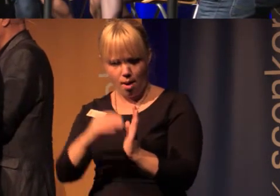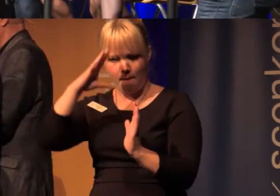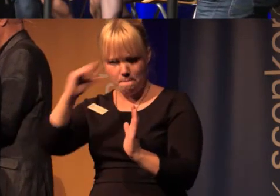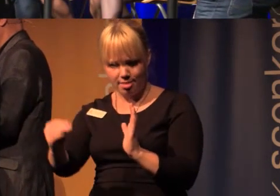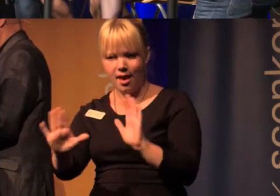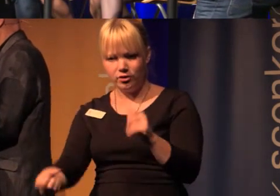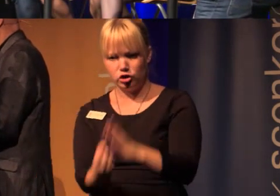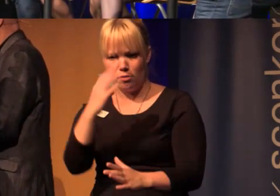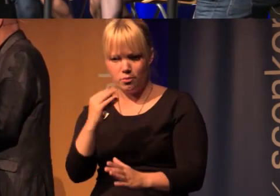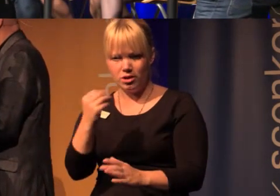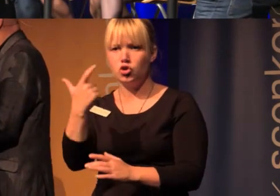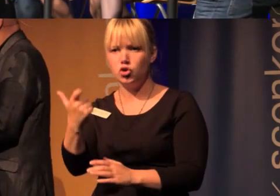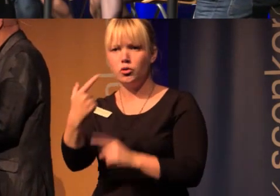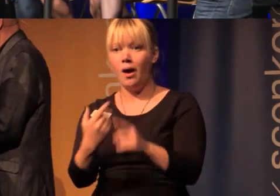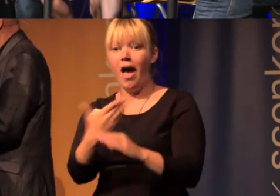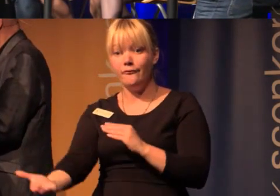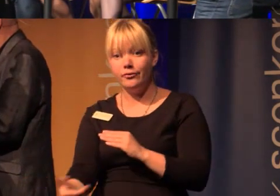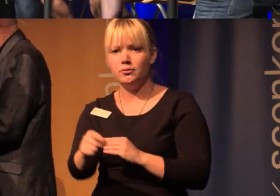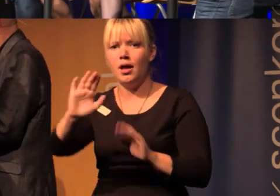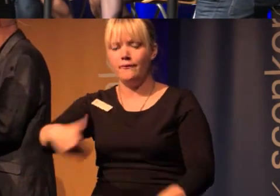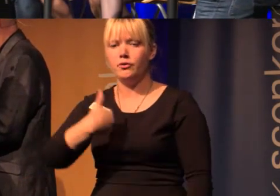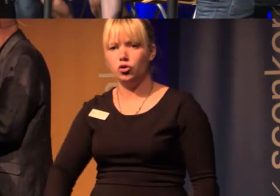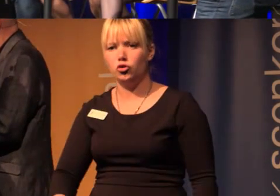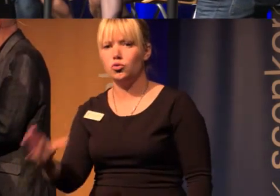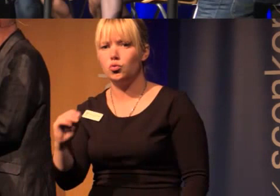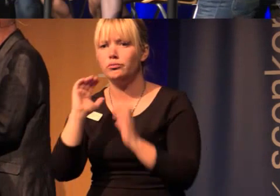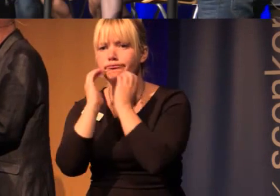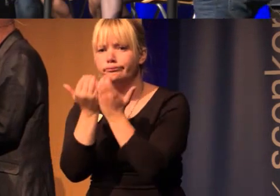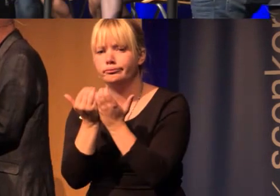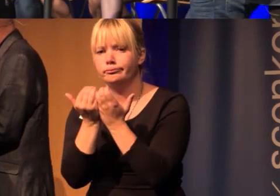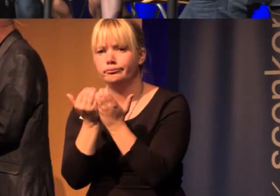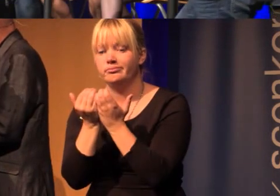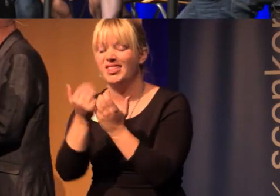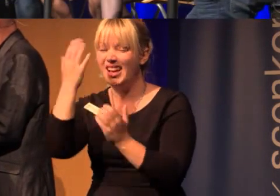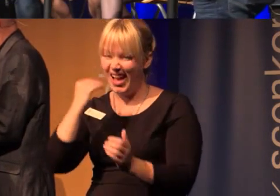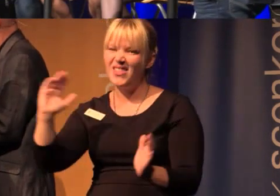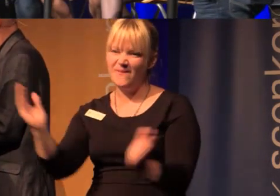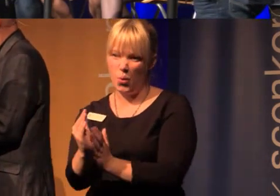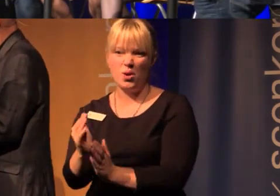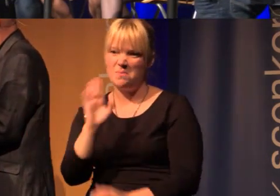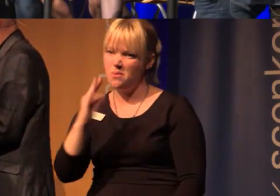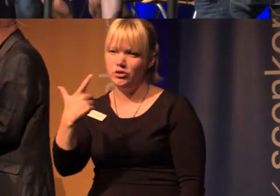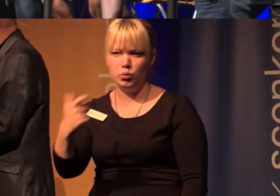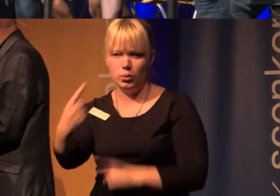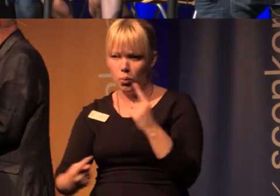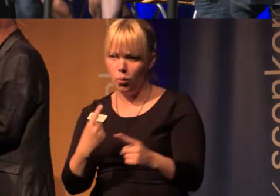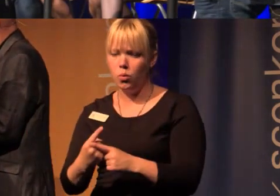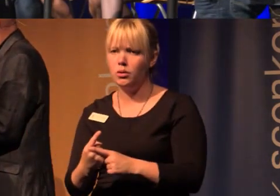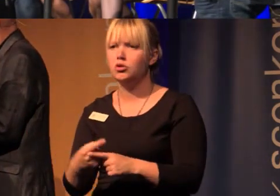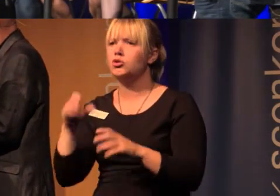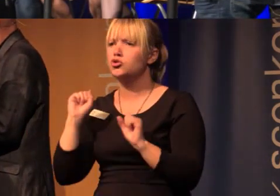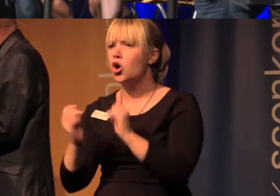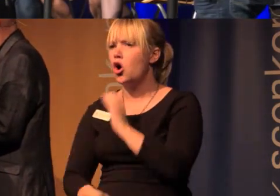eller upphovskvinnans död som är den tiden som det här är skyddat. Det skulle kunna vara mycket kortare tid, och det borde framförallt utgå från när